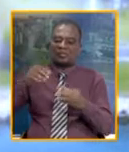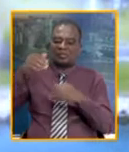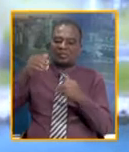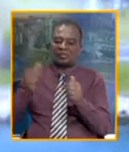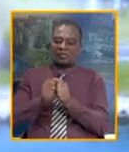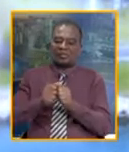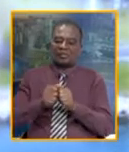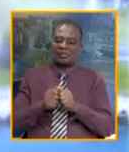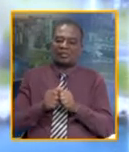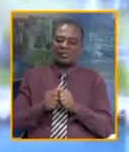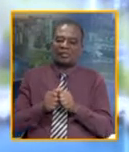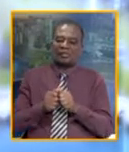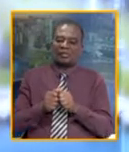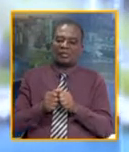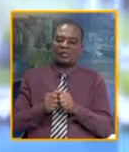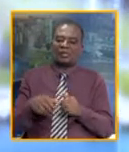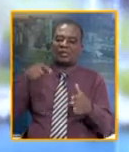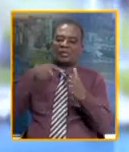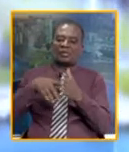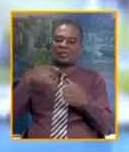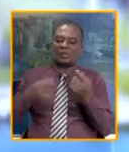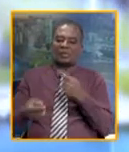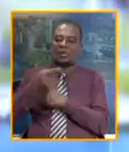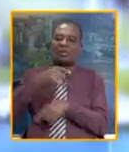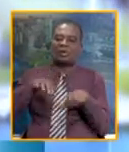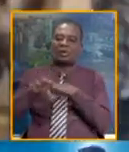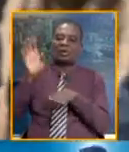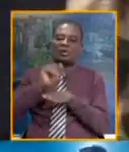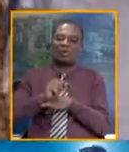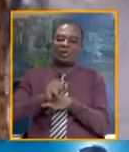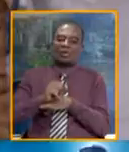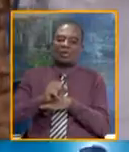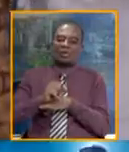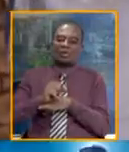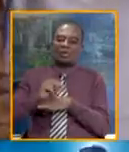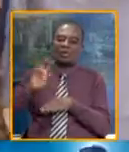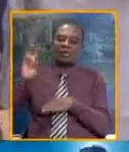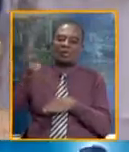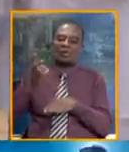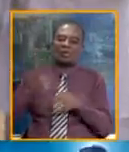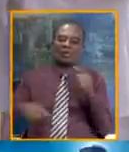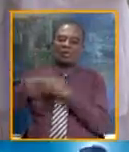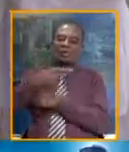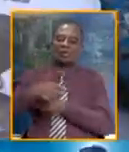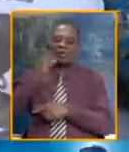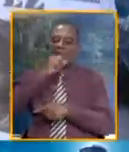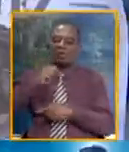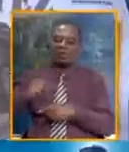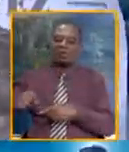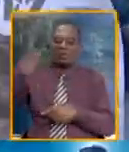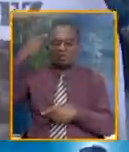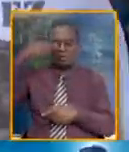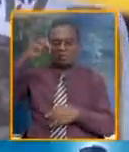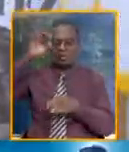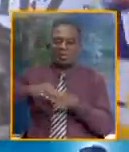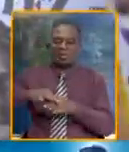la clientèle. À noter également aujourd'hui en Côte d'Ivoire, le quatrième jour de la campagne pour les